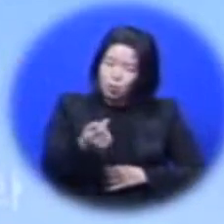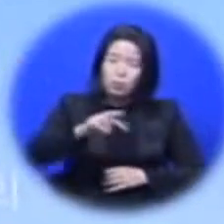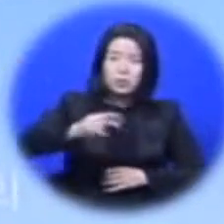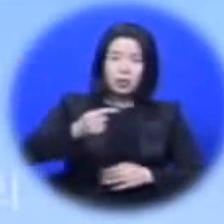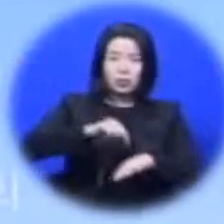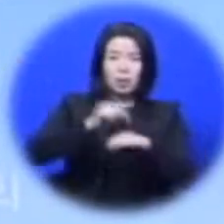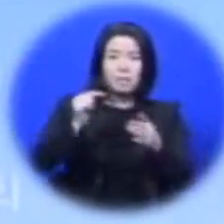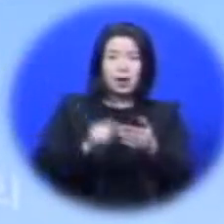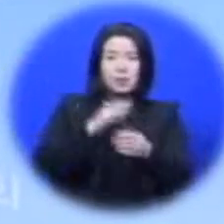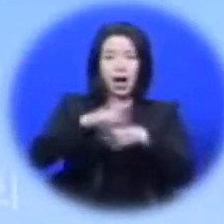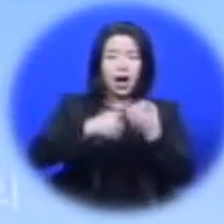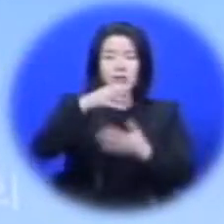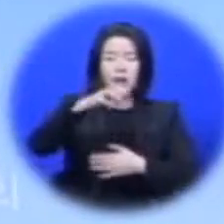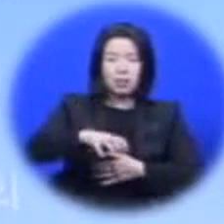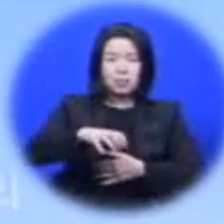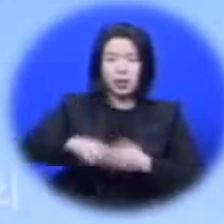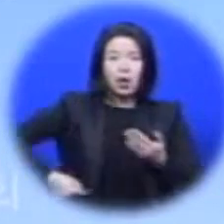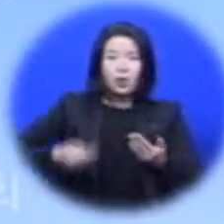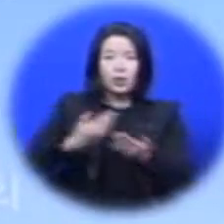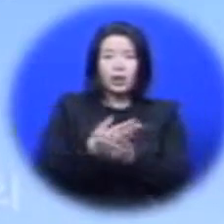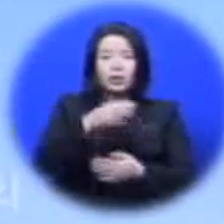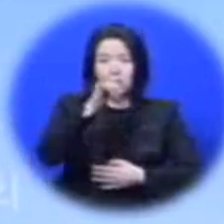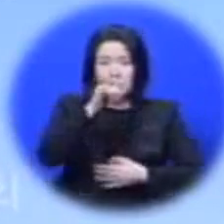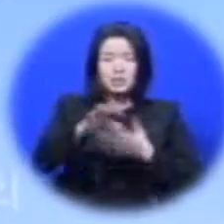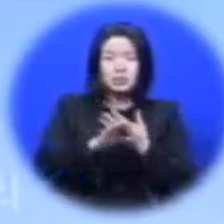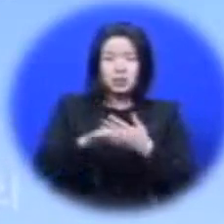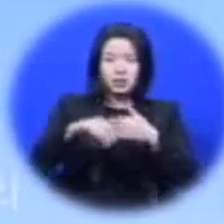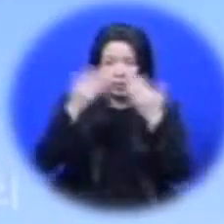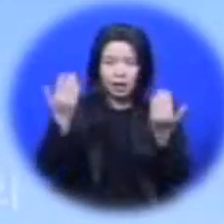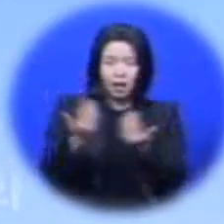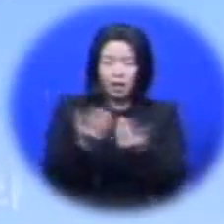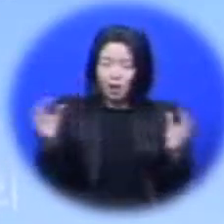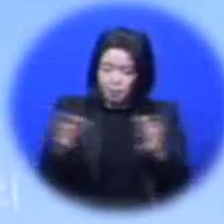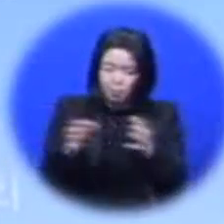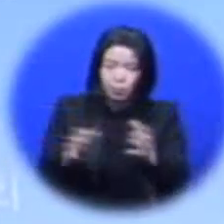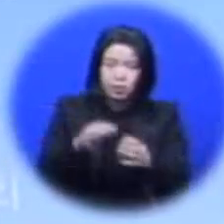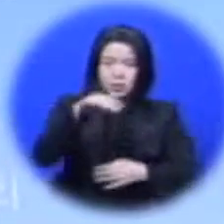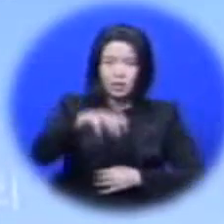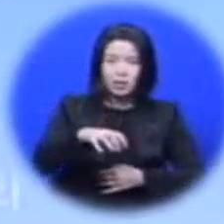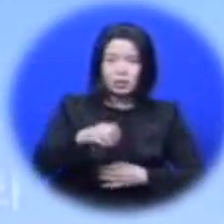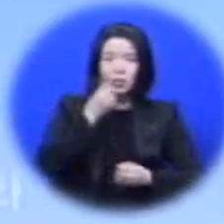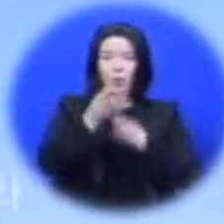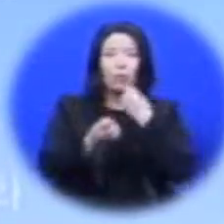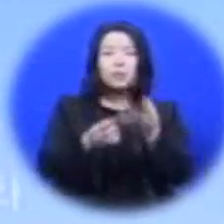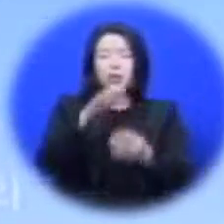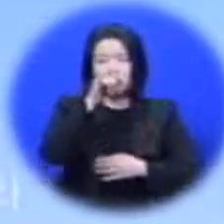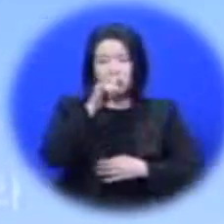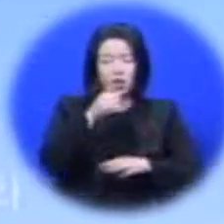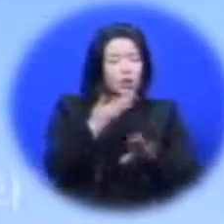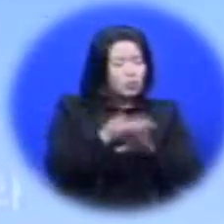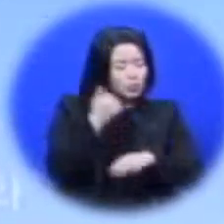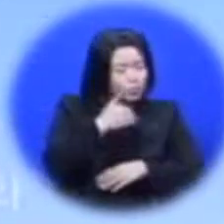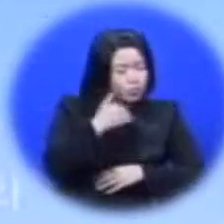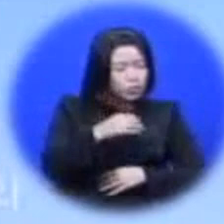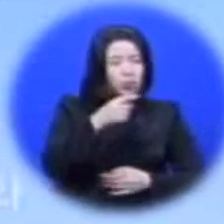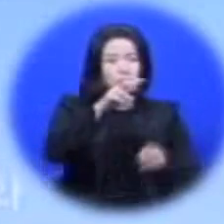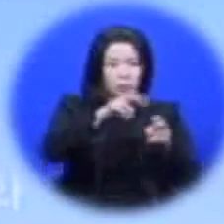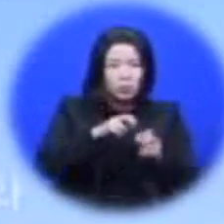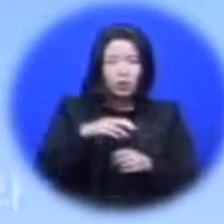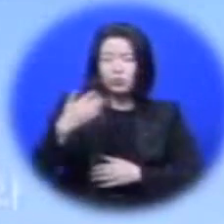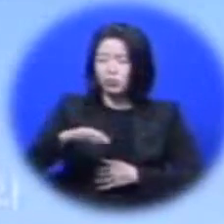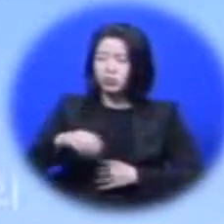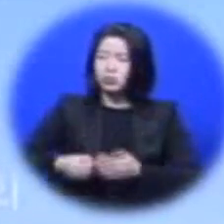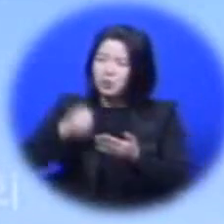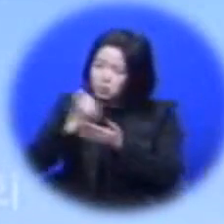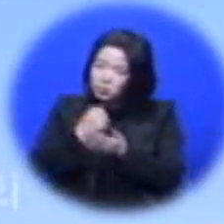마음에 하나님 앞에 회개할 것이라고 있으면 다 모인 자리에서 고백했다는 거예요. 누구를 미워하고 뭐 누구랑